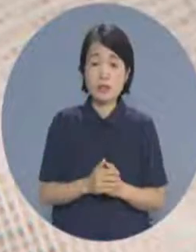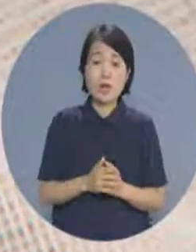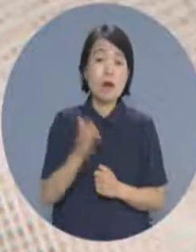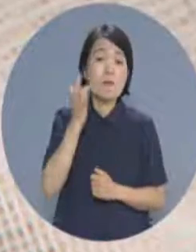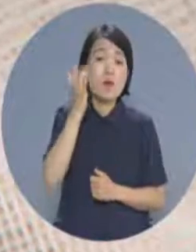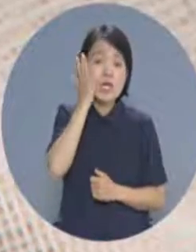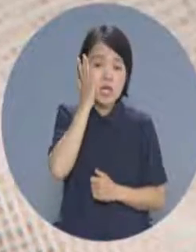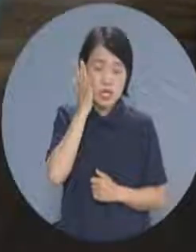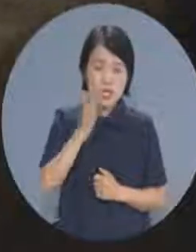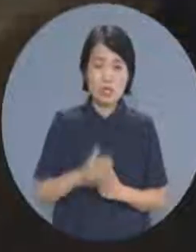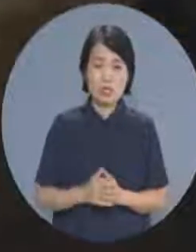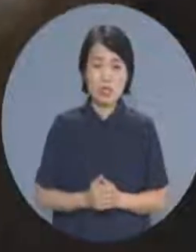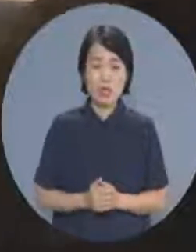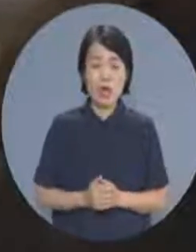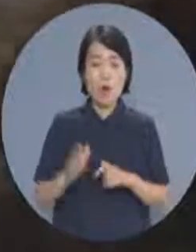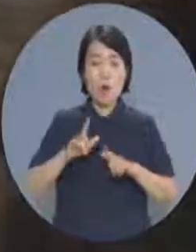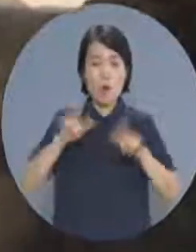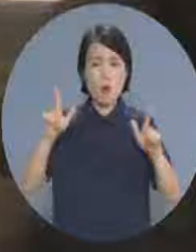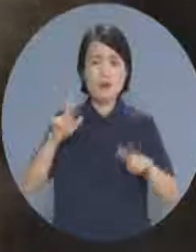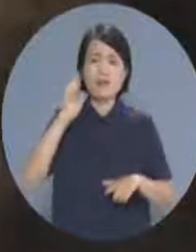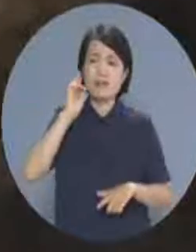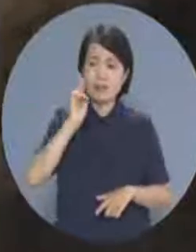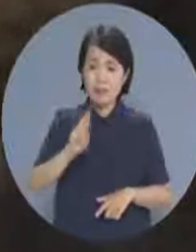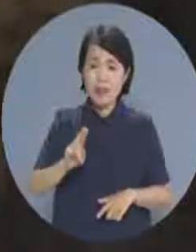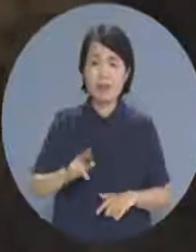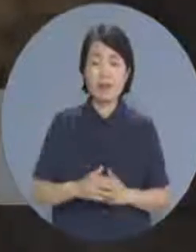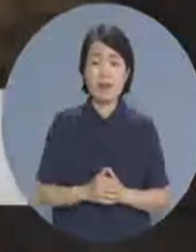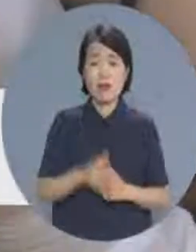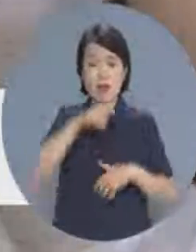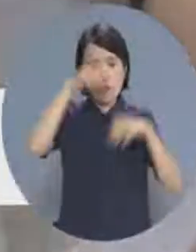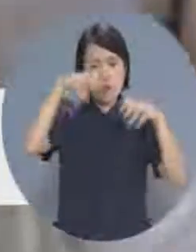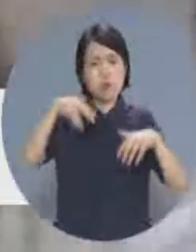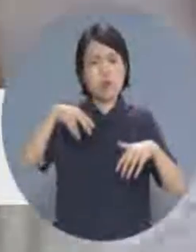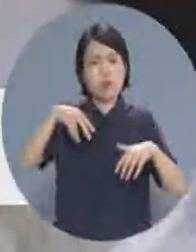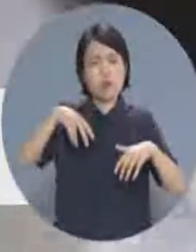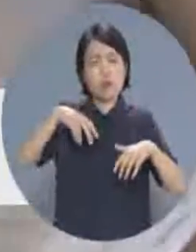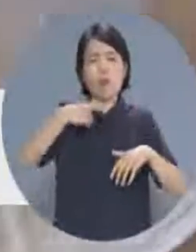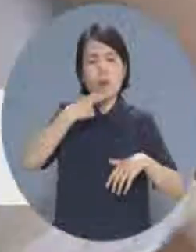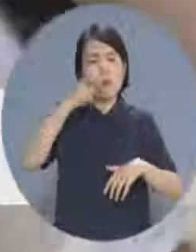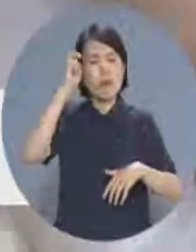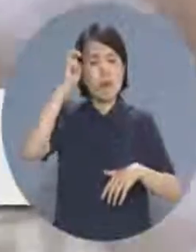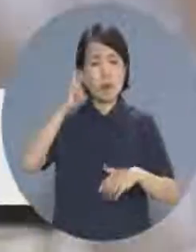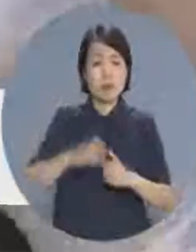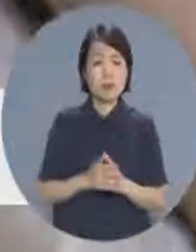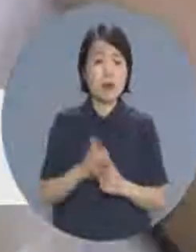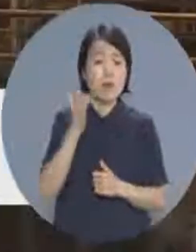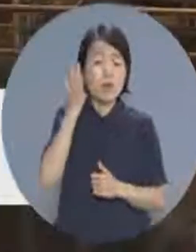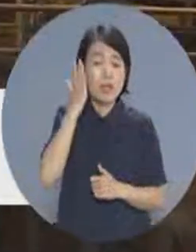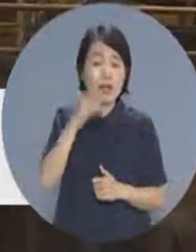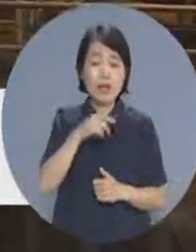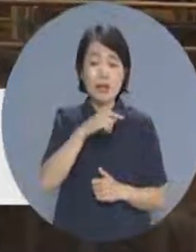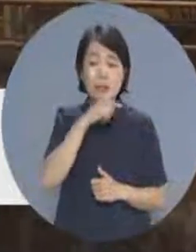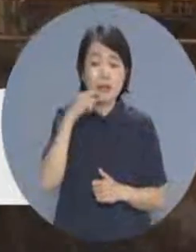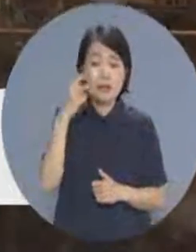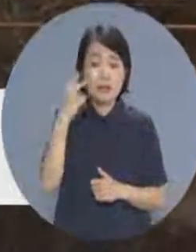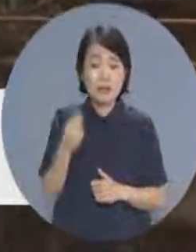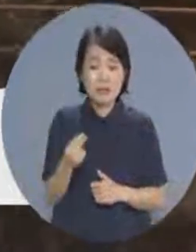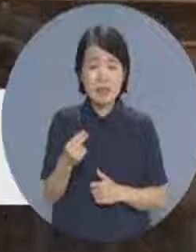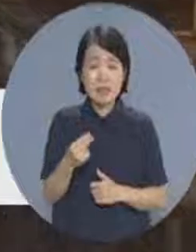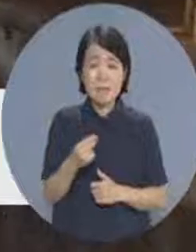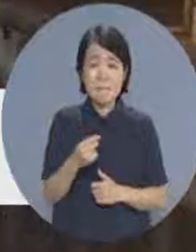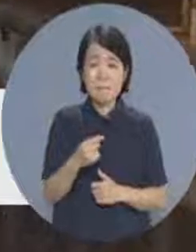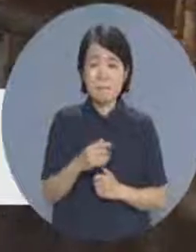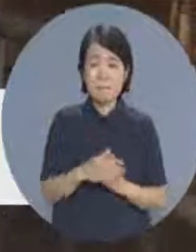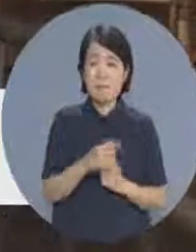것은 모기입니다. 올해 좀 심은 편이에요. 비가 안 와서 그런 거 몰라요. 모기들이 피똥을 싸서 그 빨갛게 막